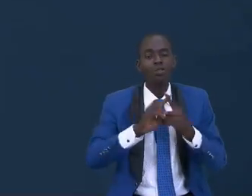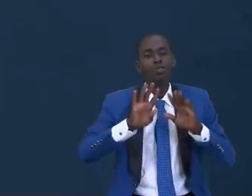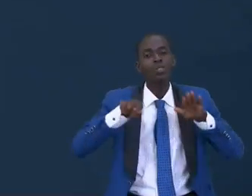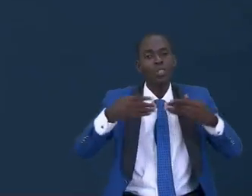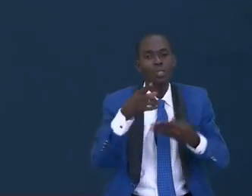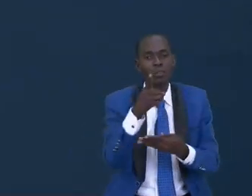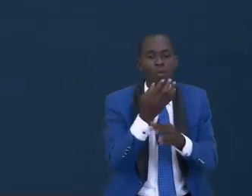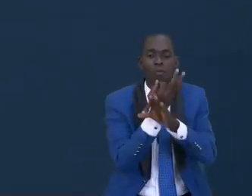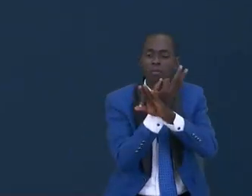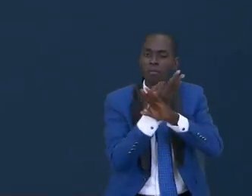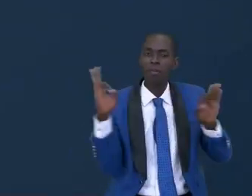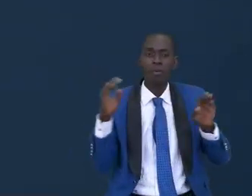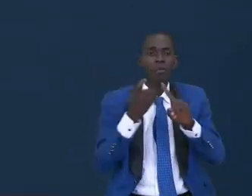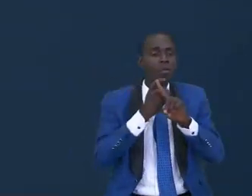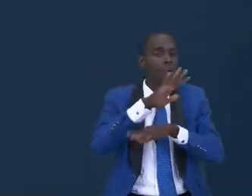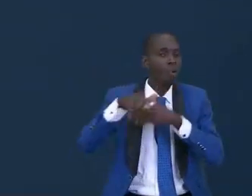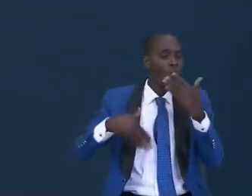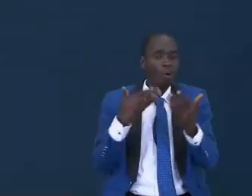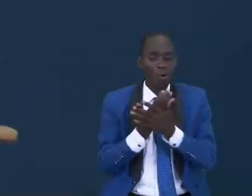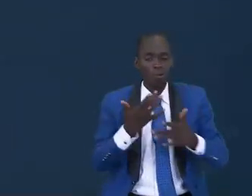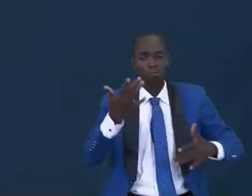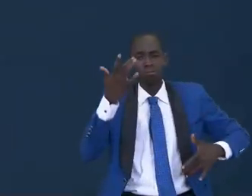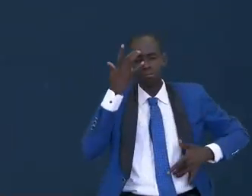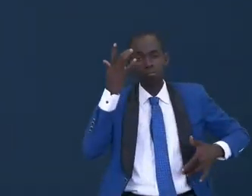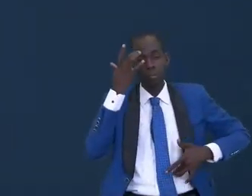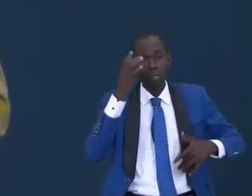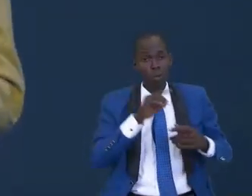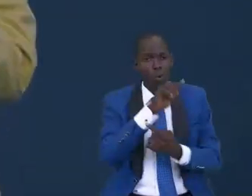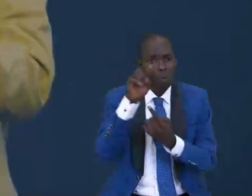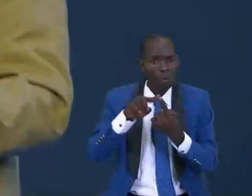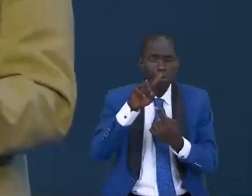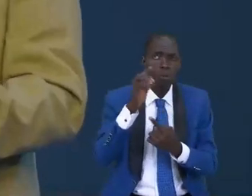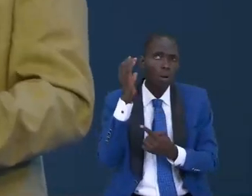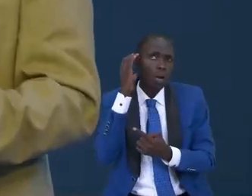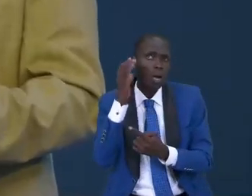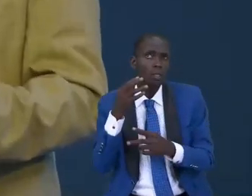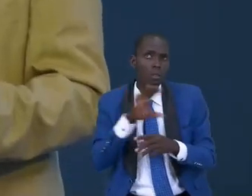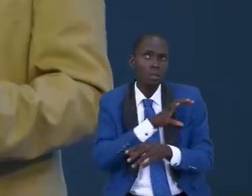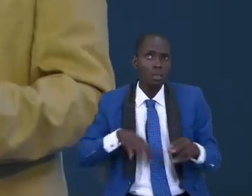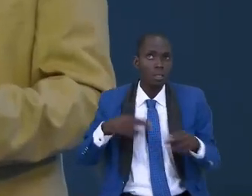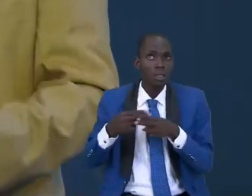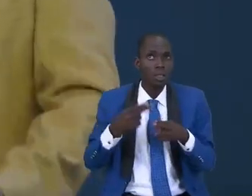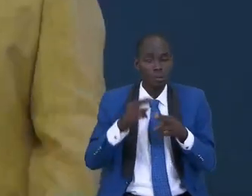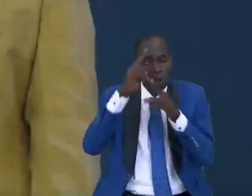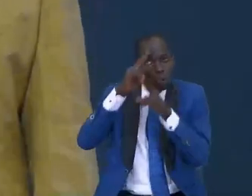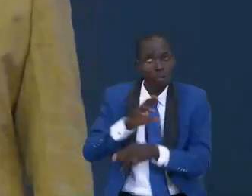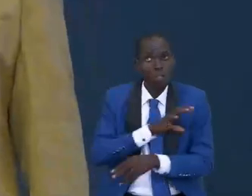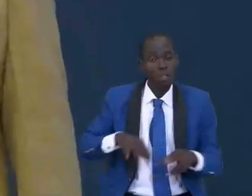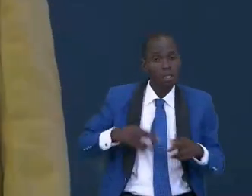t'offrir la libération de toutes les maladies, dès que tu ouvres la porte, c'est-à-dire que tu